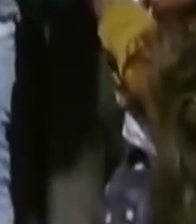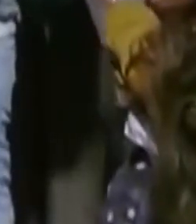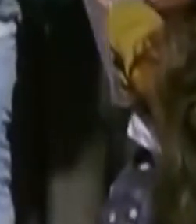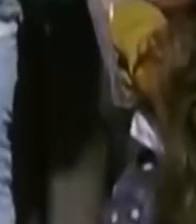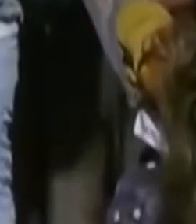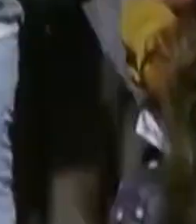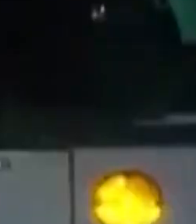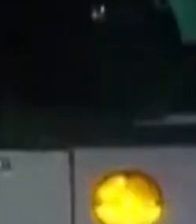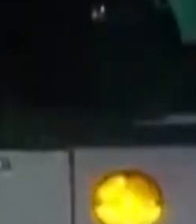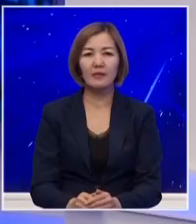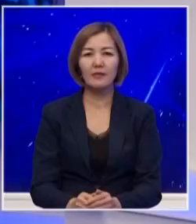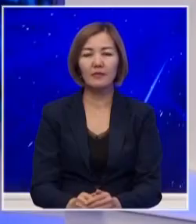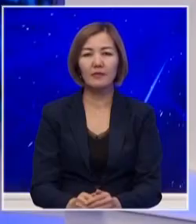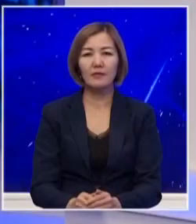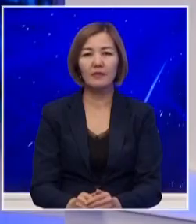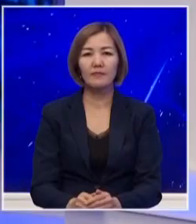Жетісу арнасы.